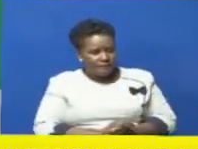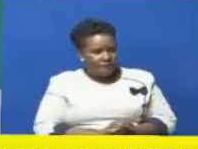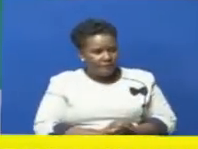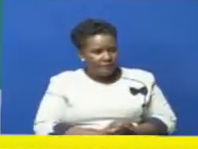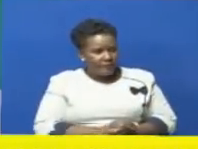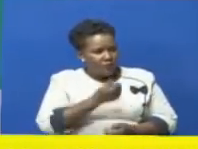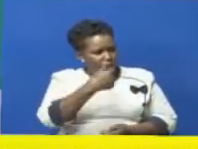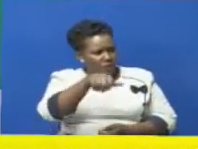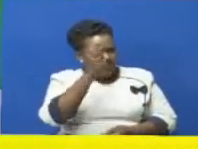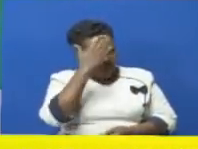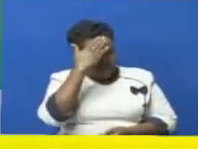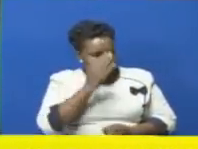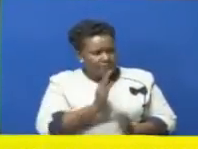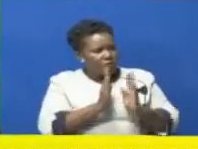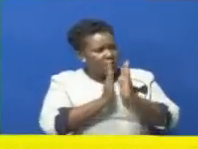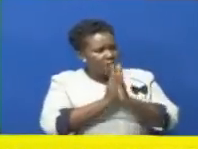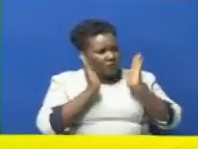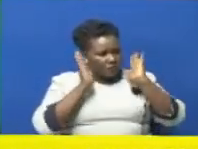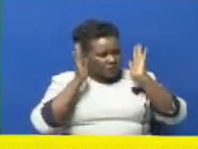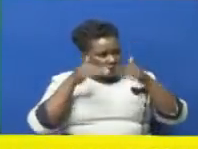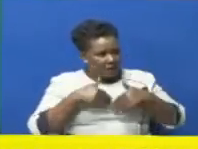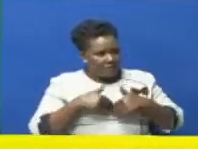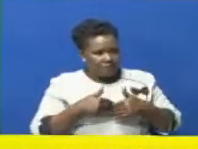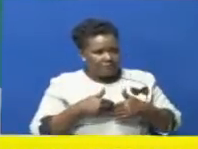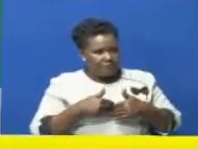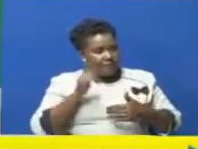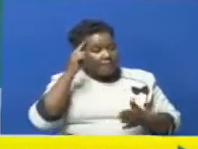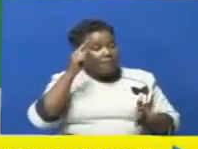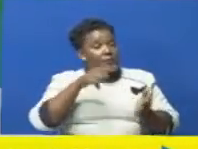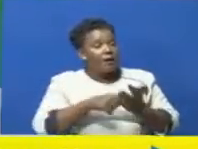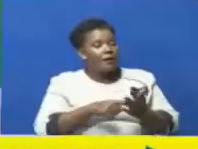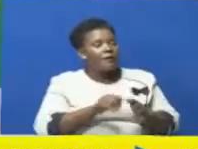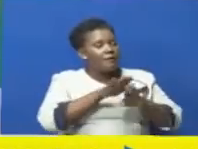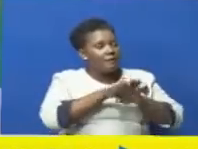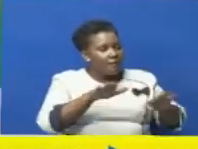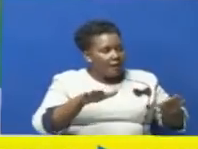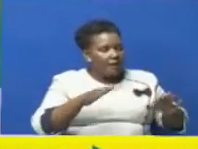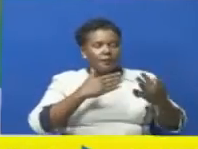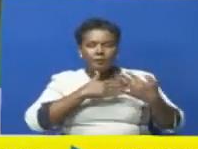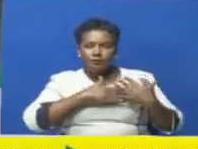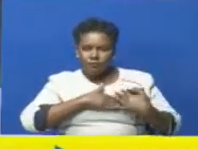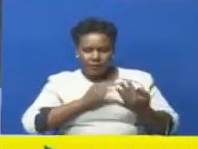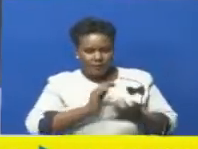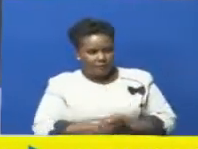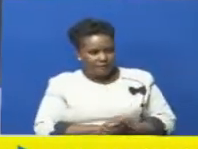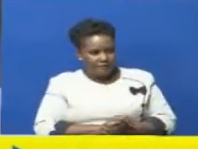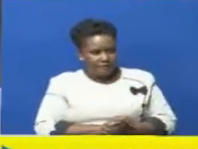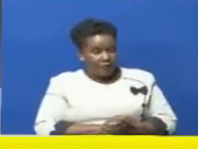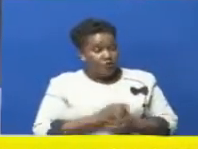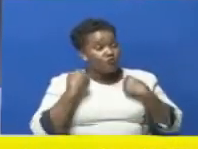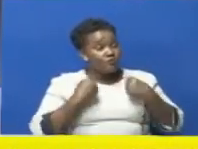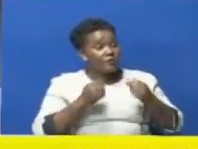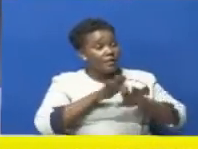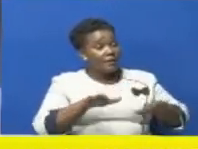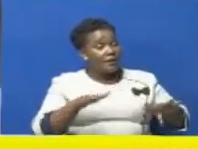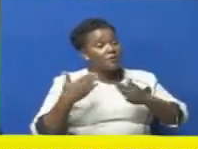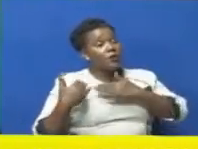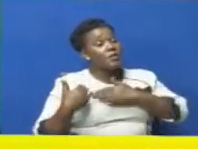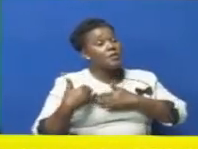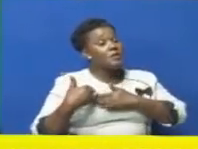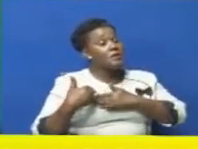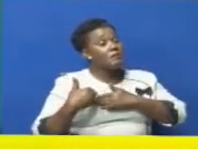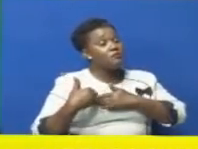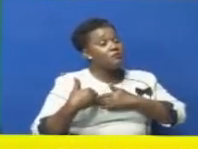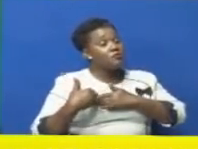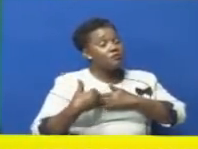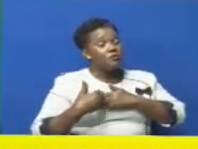Uislamu linamaanisha kwa Kiarabu amani. Kudumisha amani iwe ni wajibu wa kila mmoja wetu, kwani amani ndio